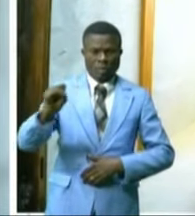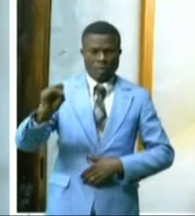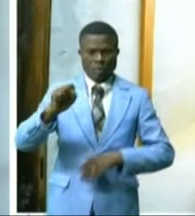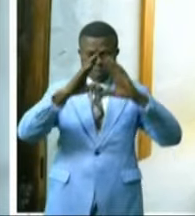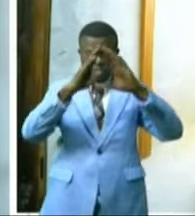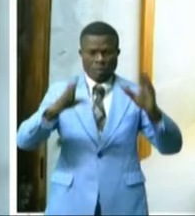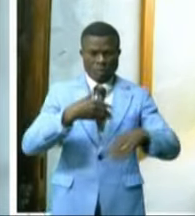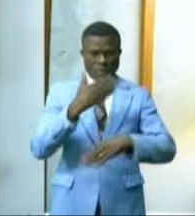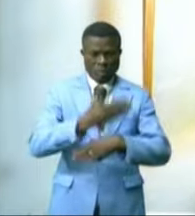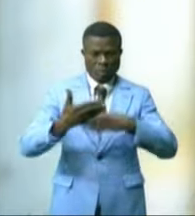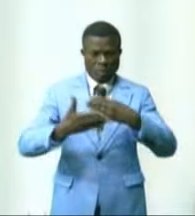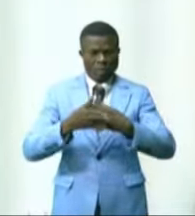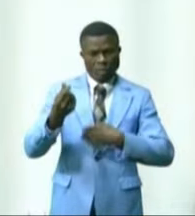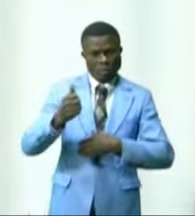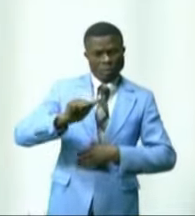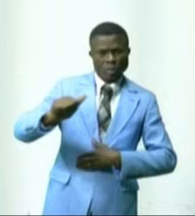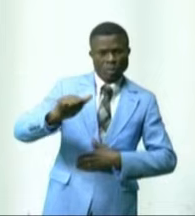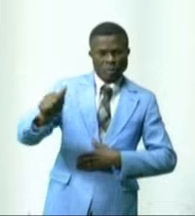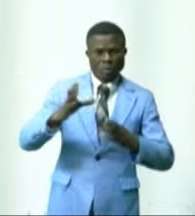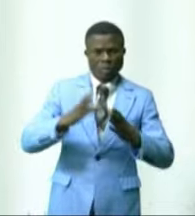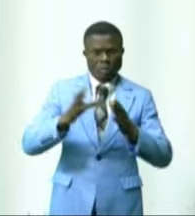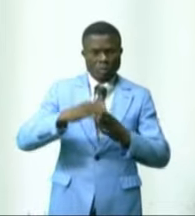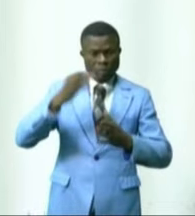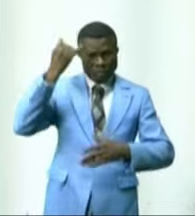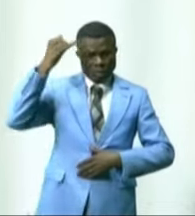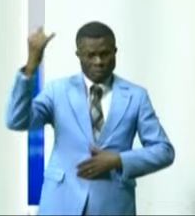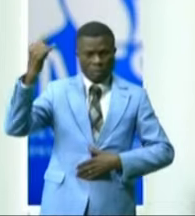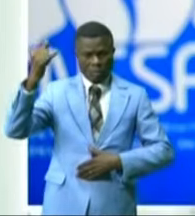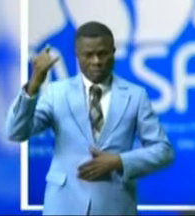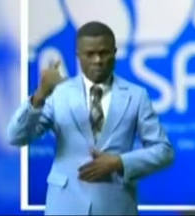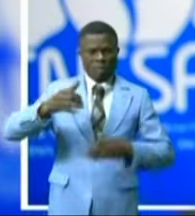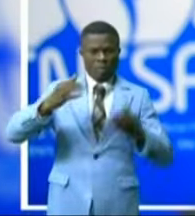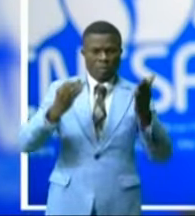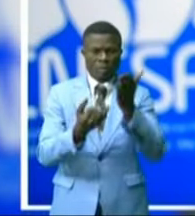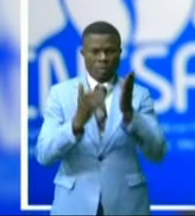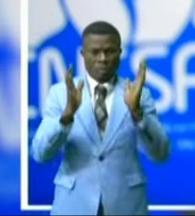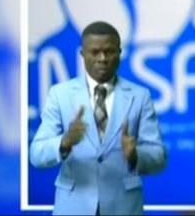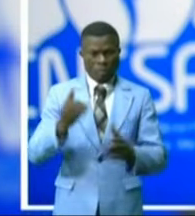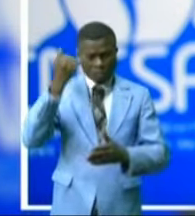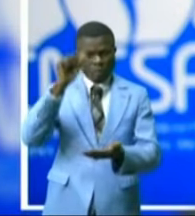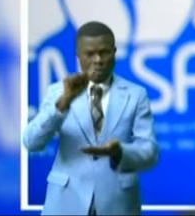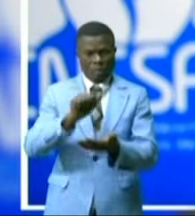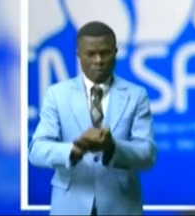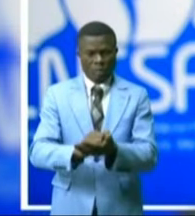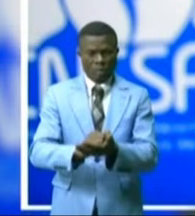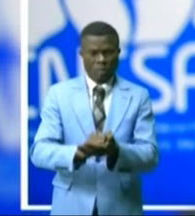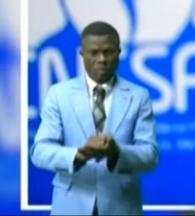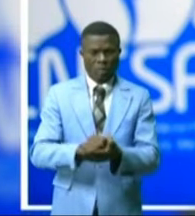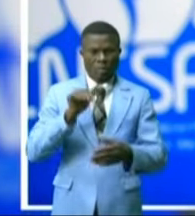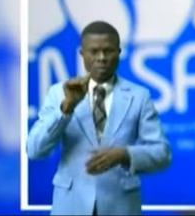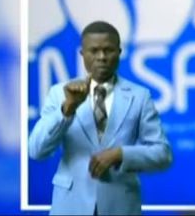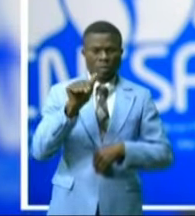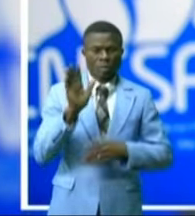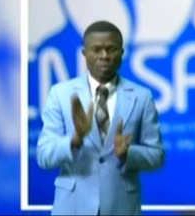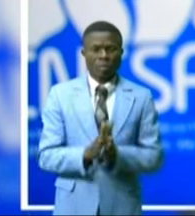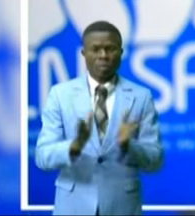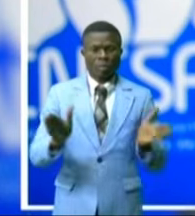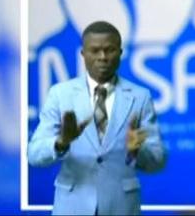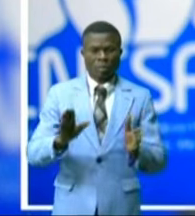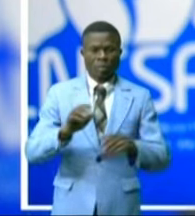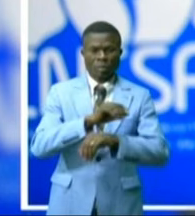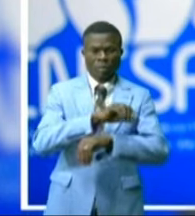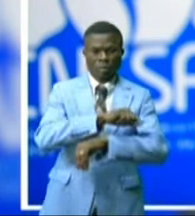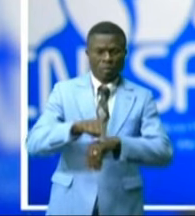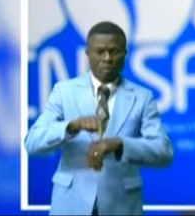infrastructure réalisée sur fonds propres avec l'expertise et les génies locaux. C'est dans cette optique que le directeur général de cet